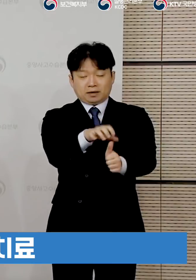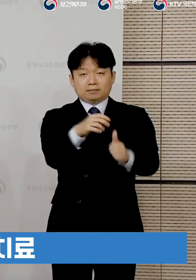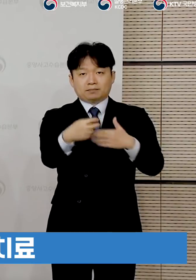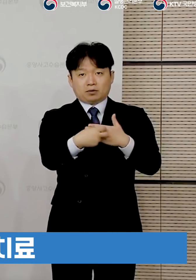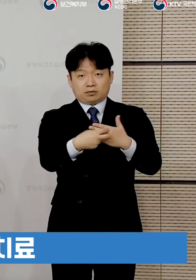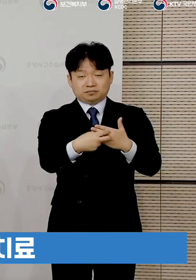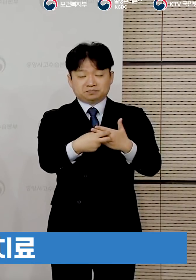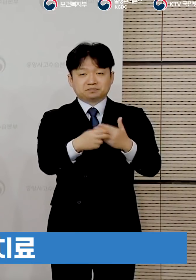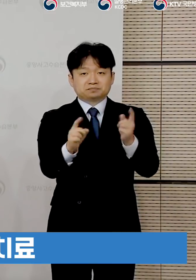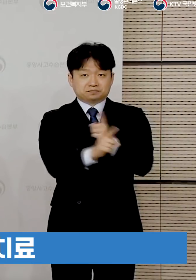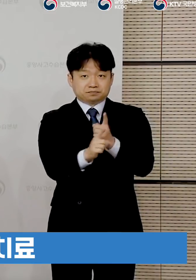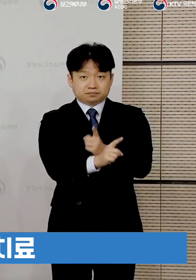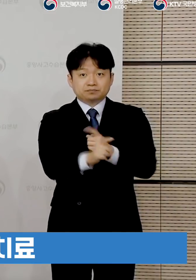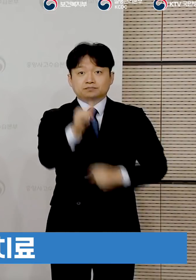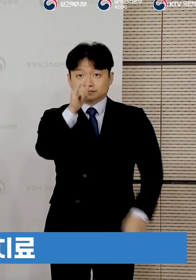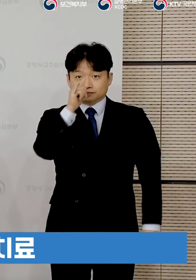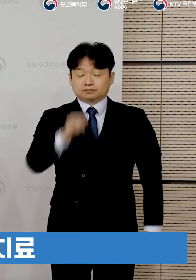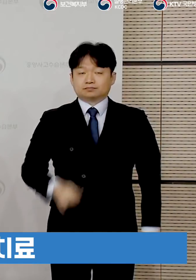하고 또